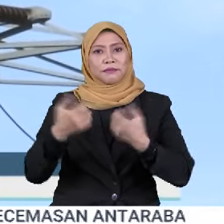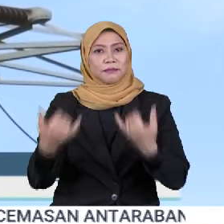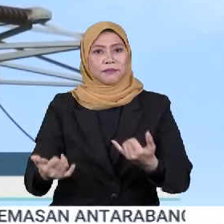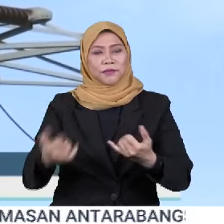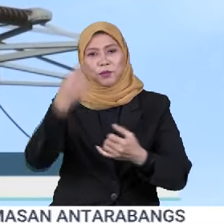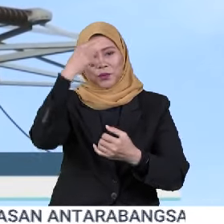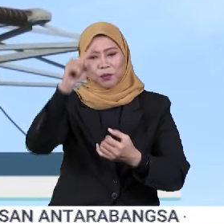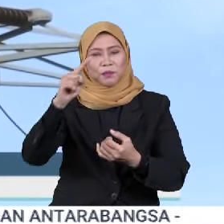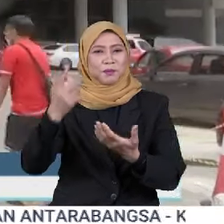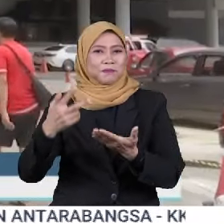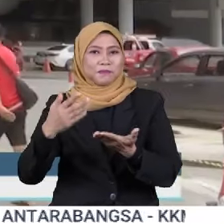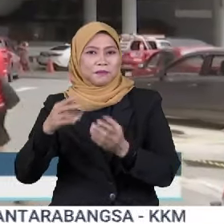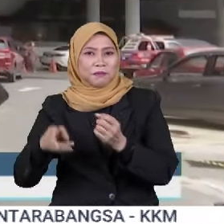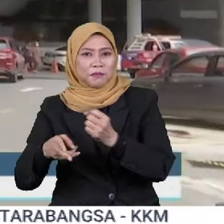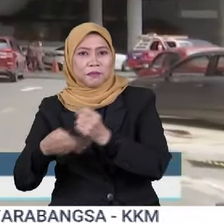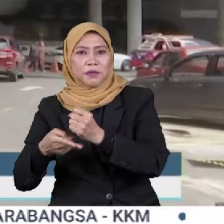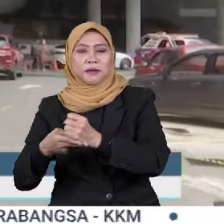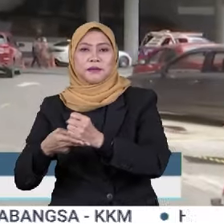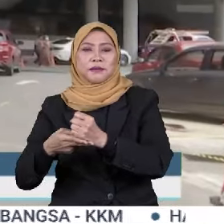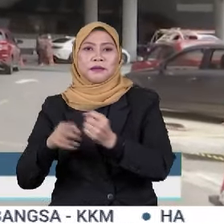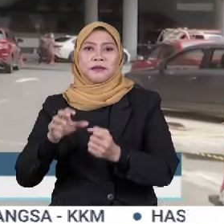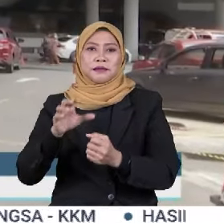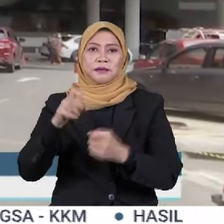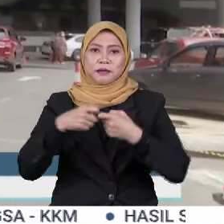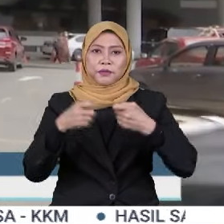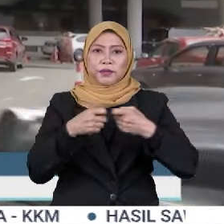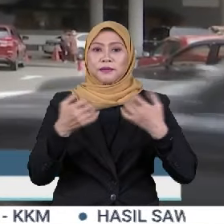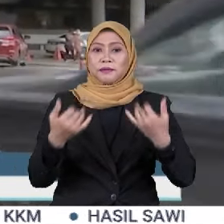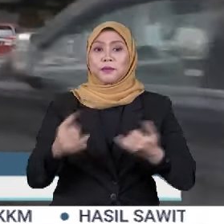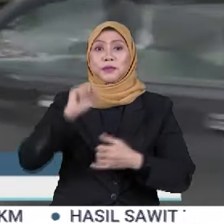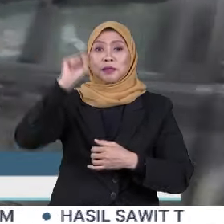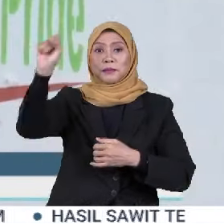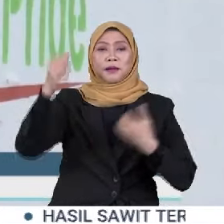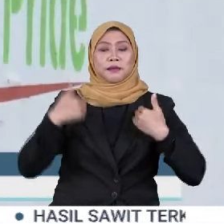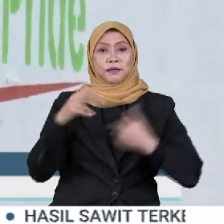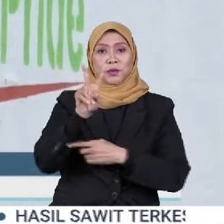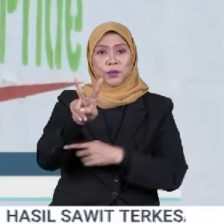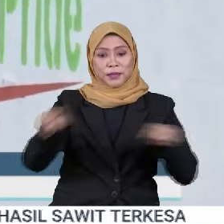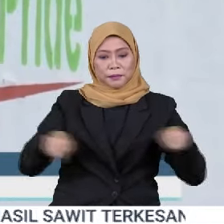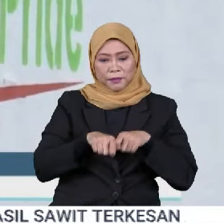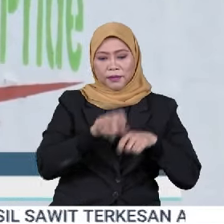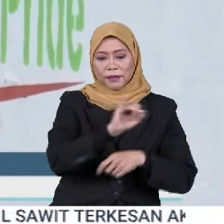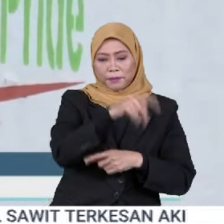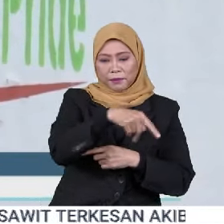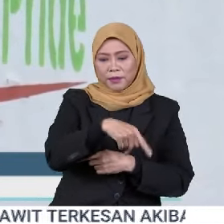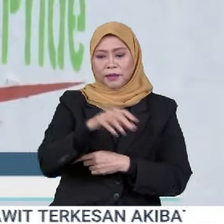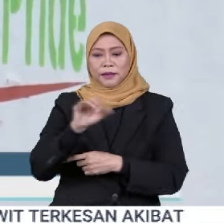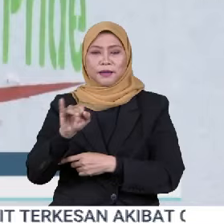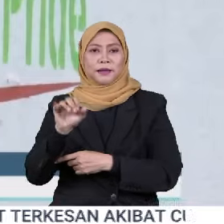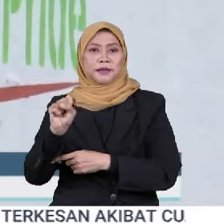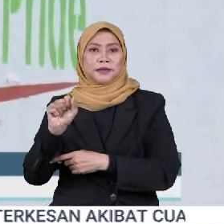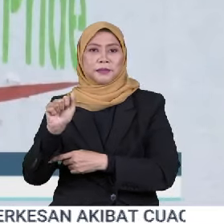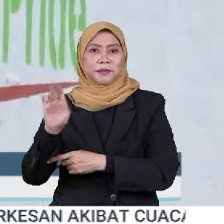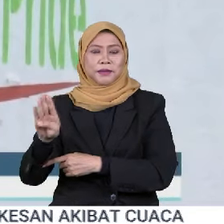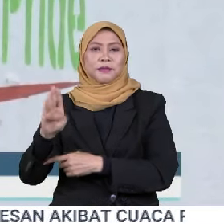catuan bekalan sistem great Saba dijangkau menjadi stabil apabila dua stesen ipp dan siesb